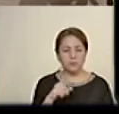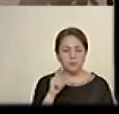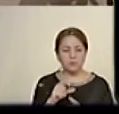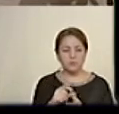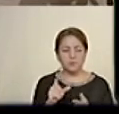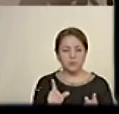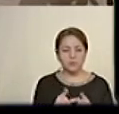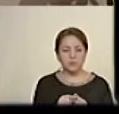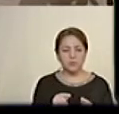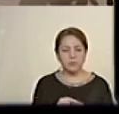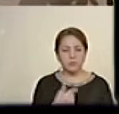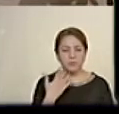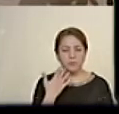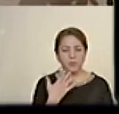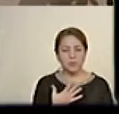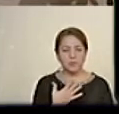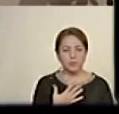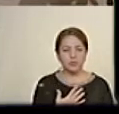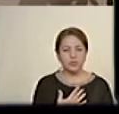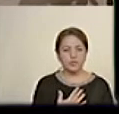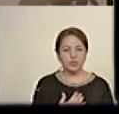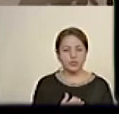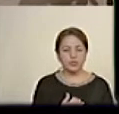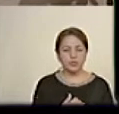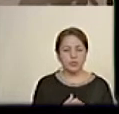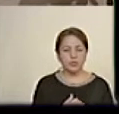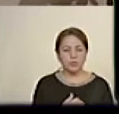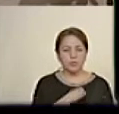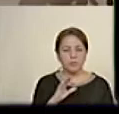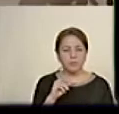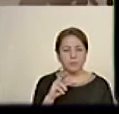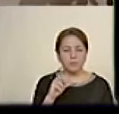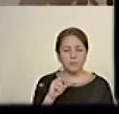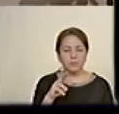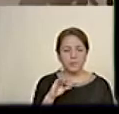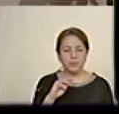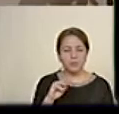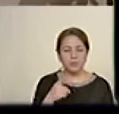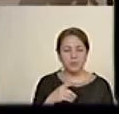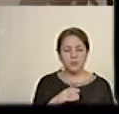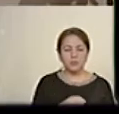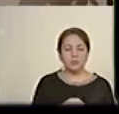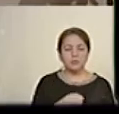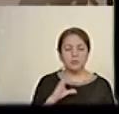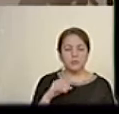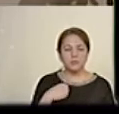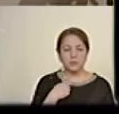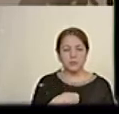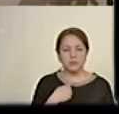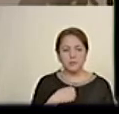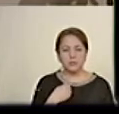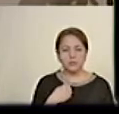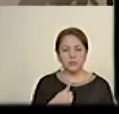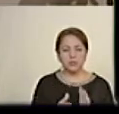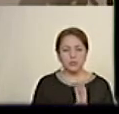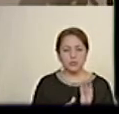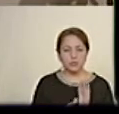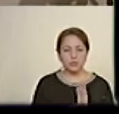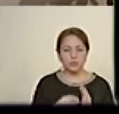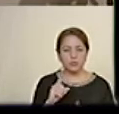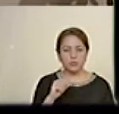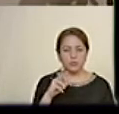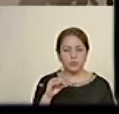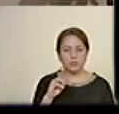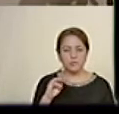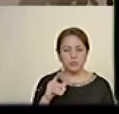словосочетание, пятое, выпалить сгоряча, поступить со зла, шестое, задеть